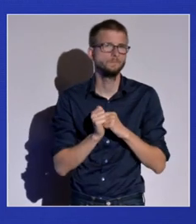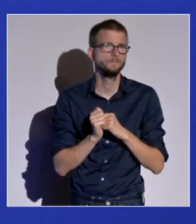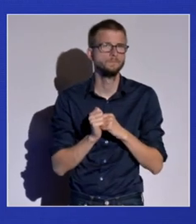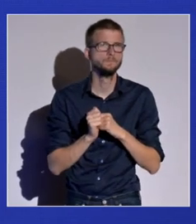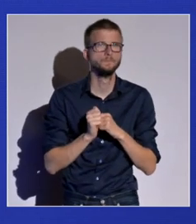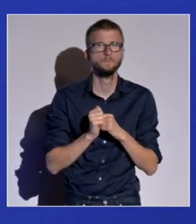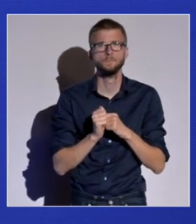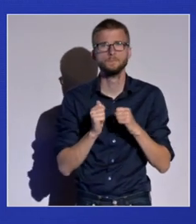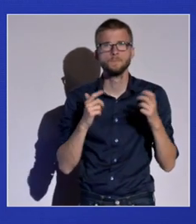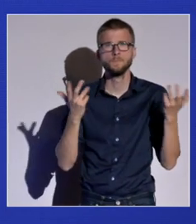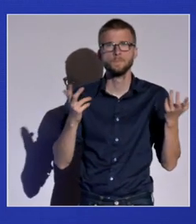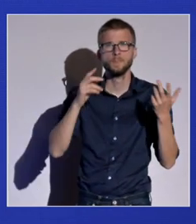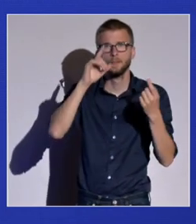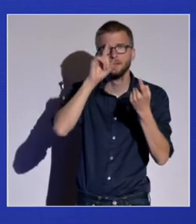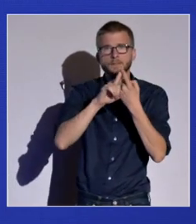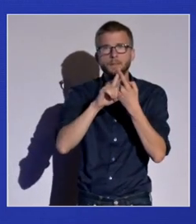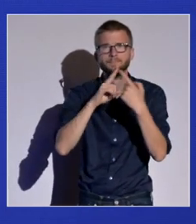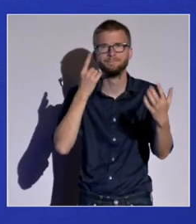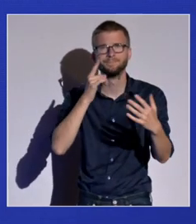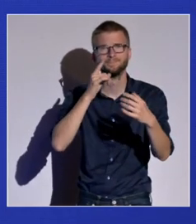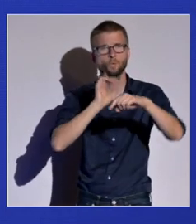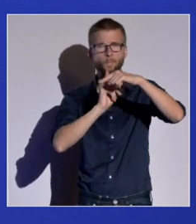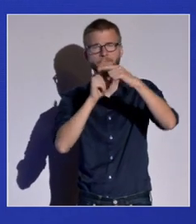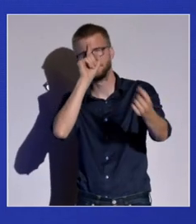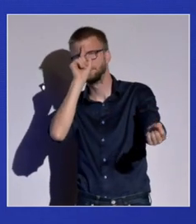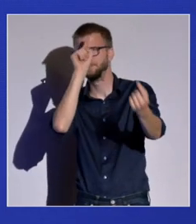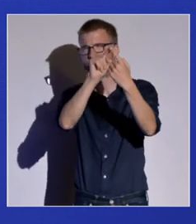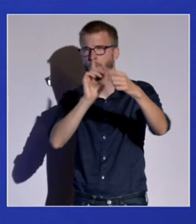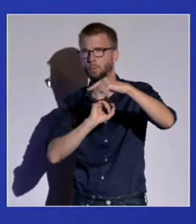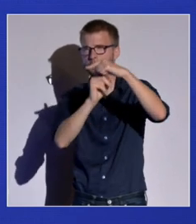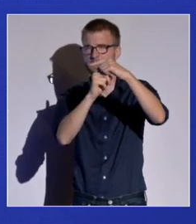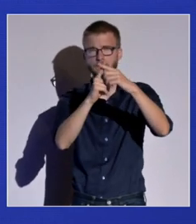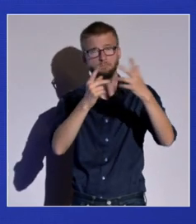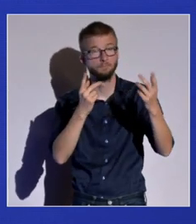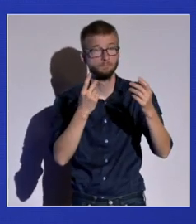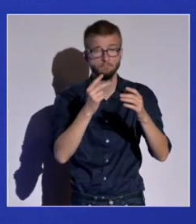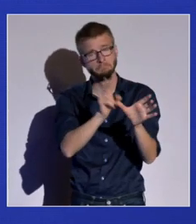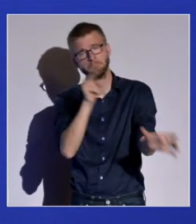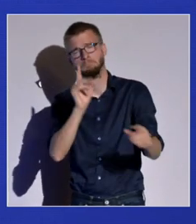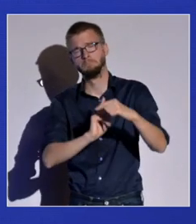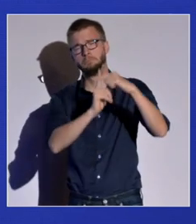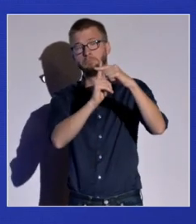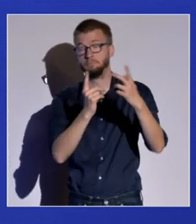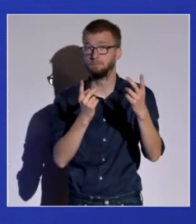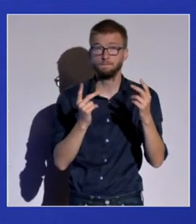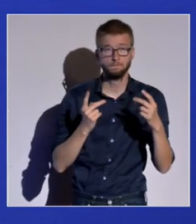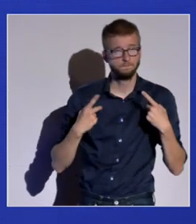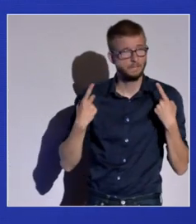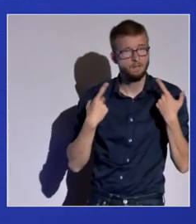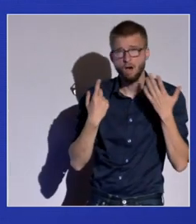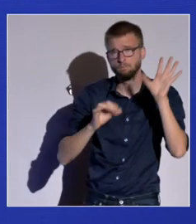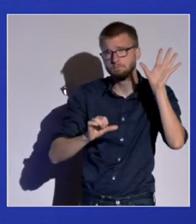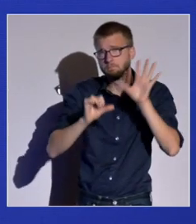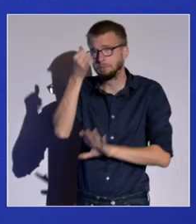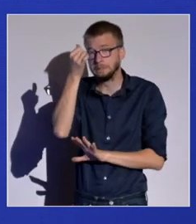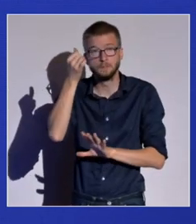Reprenant ce fil de l'optimisme vital sans lequel il est impossible